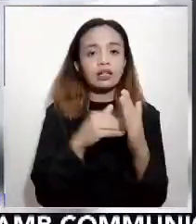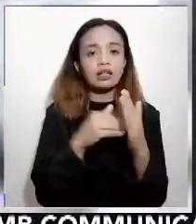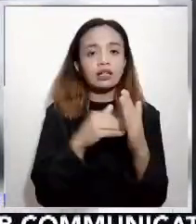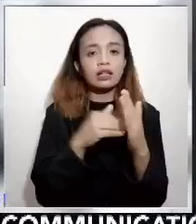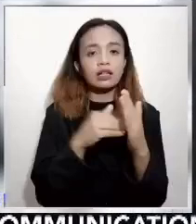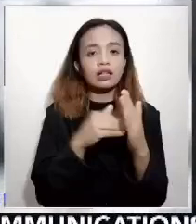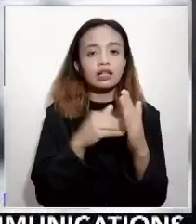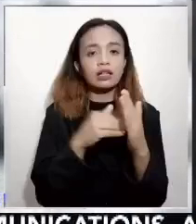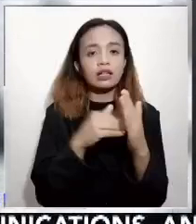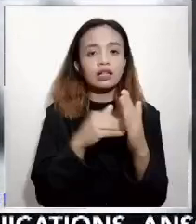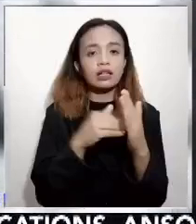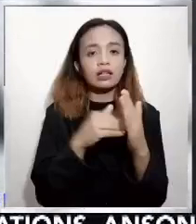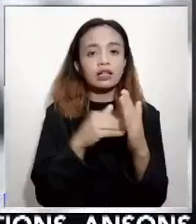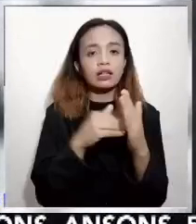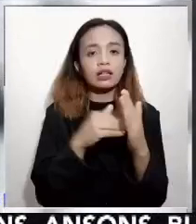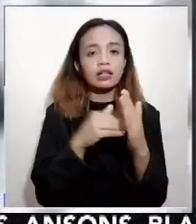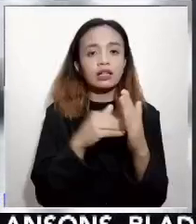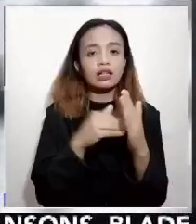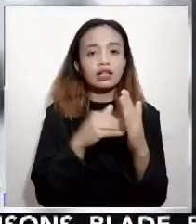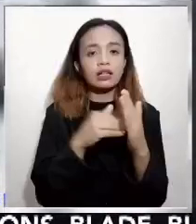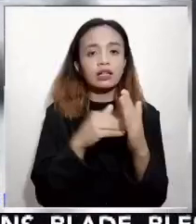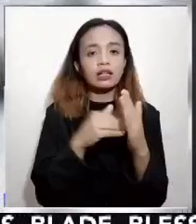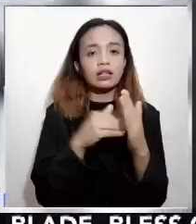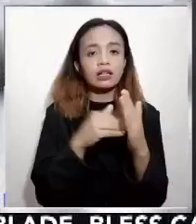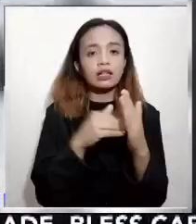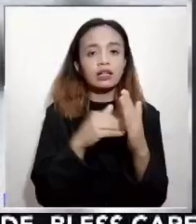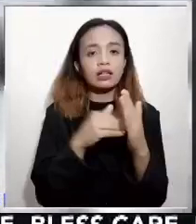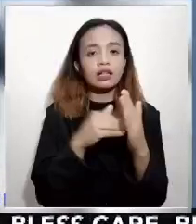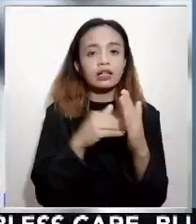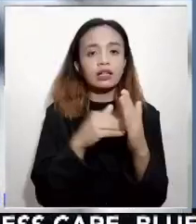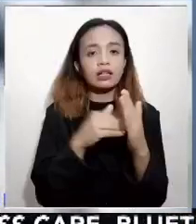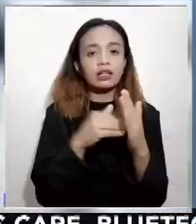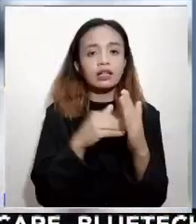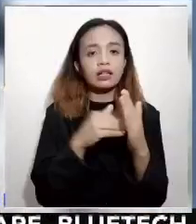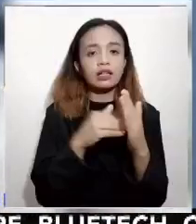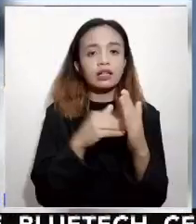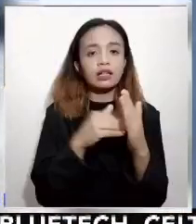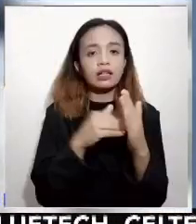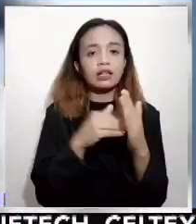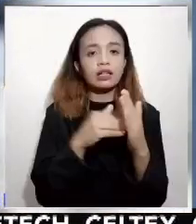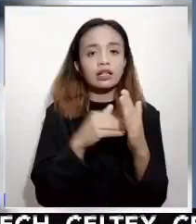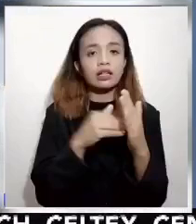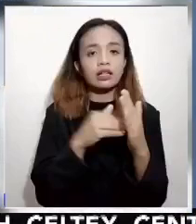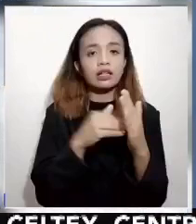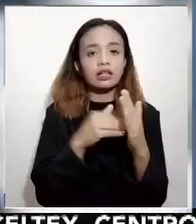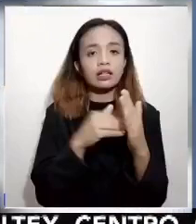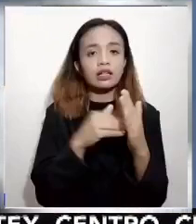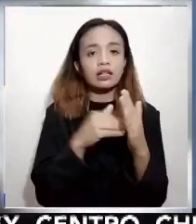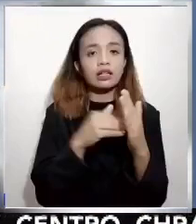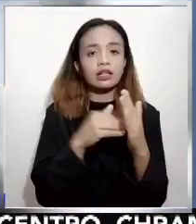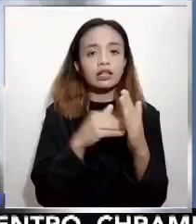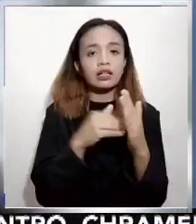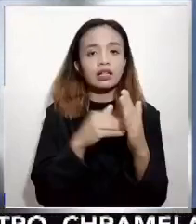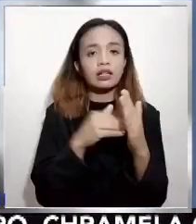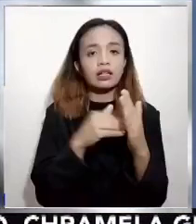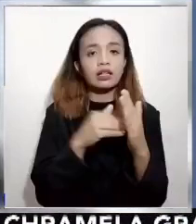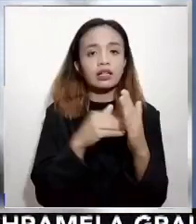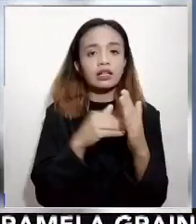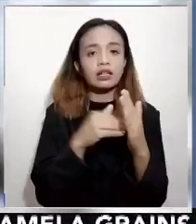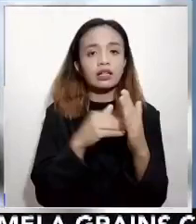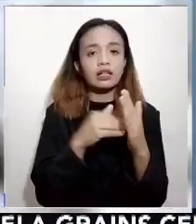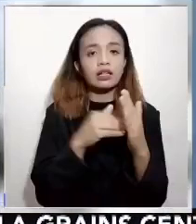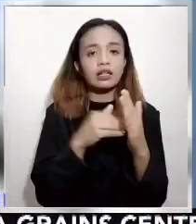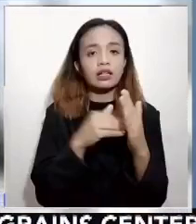at China para sa oil at gas sa West Philippine Sea. Matatandaang nitong June, sa ilalim ng Administrasyong